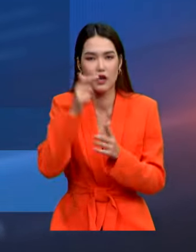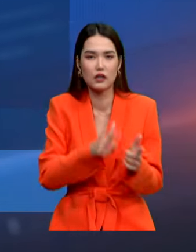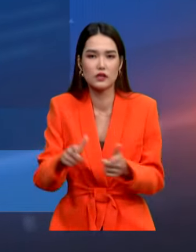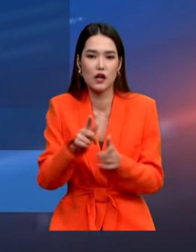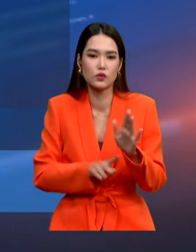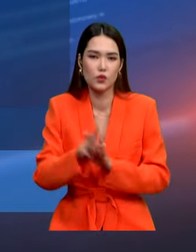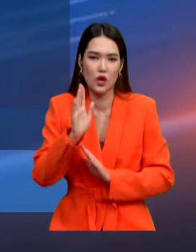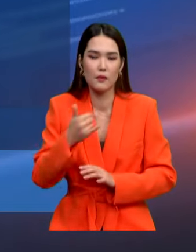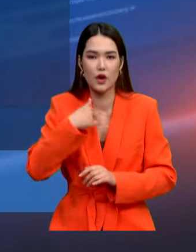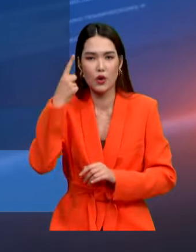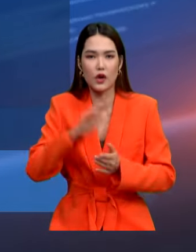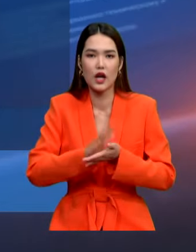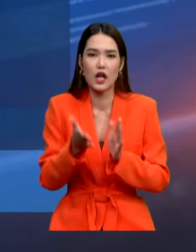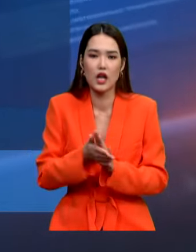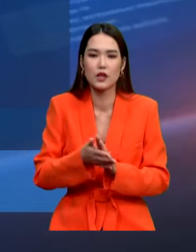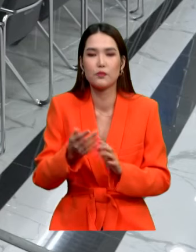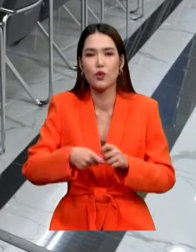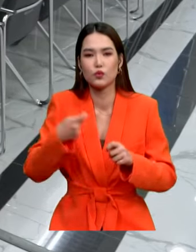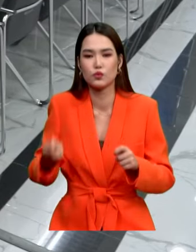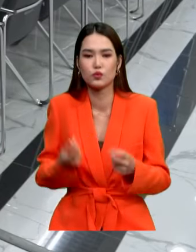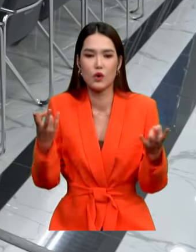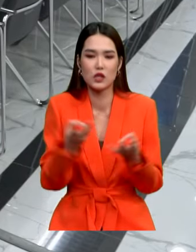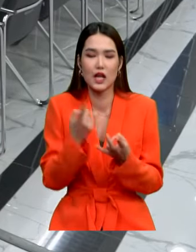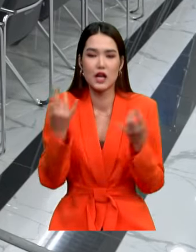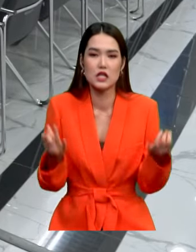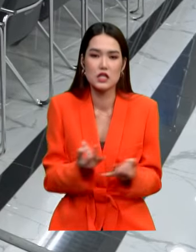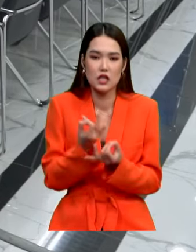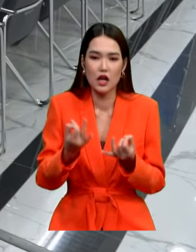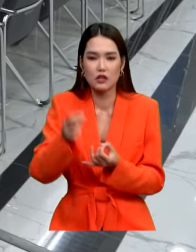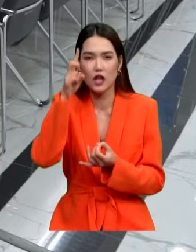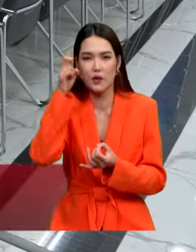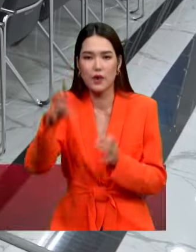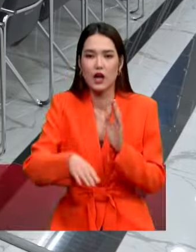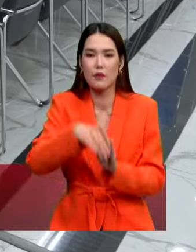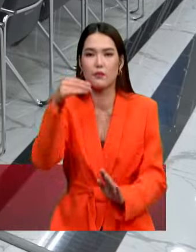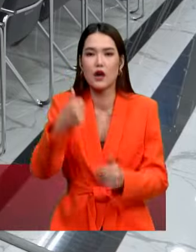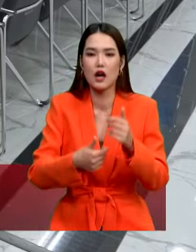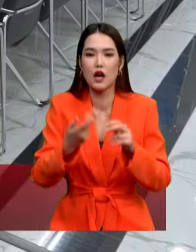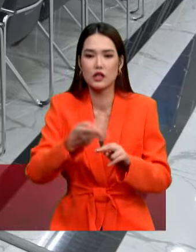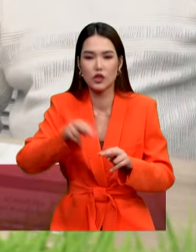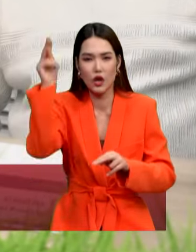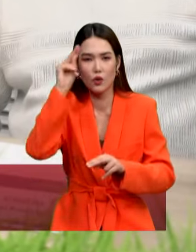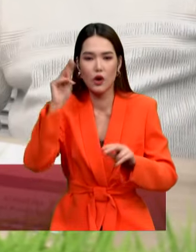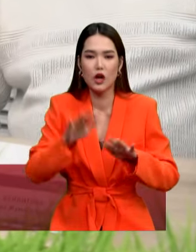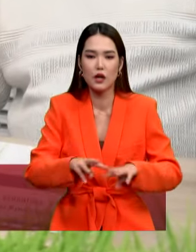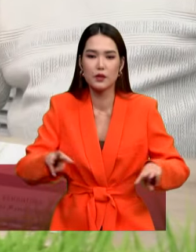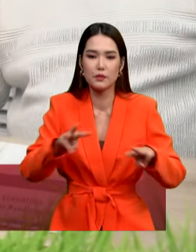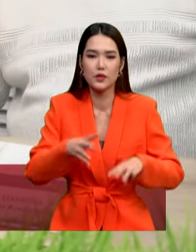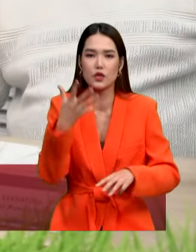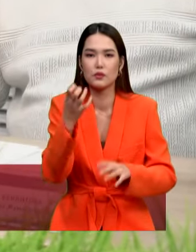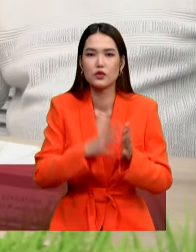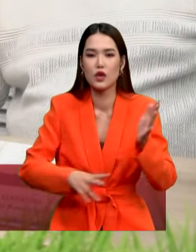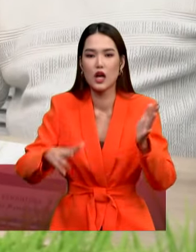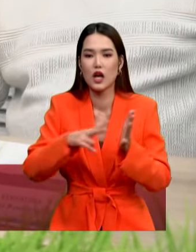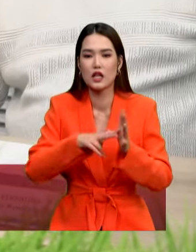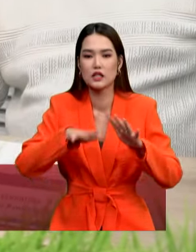жүргіземіз. Біздің ойымызша келісім шарттарды ұзарту керек. Бір қызығы, білім бөлімі мемлекеттік байқау жариялау үшін оқу-ағарту министрлігінің